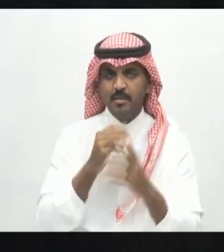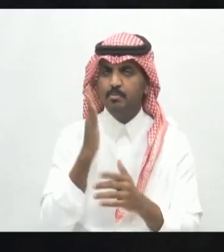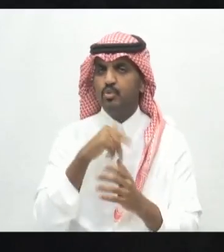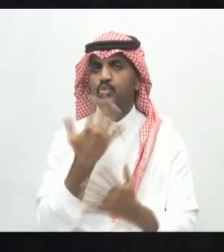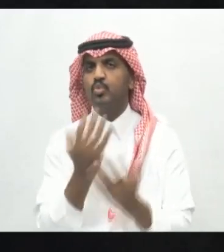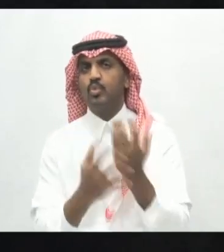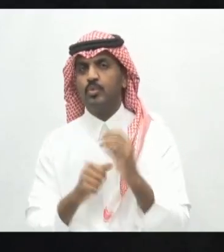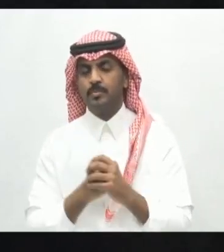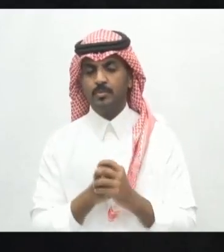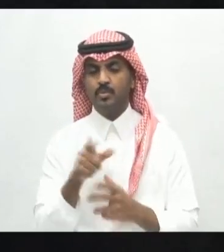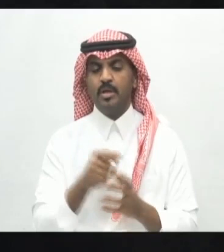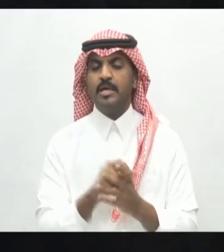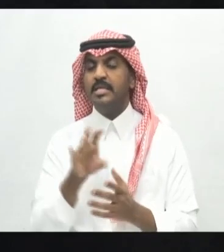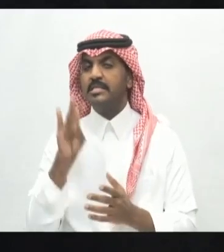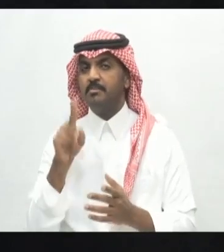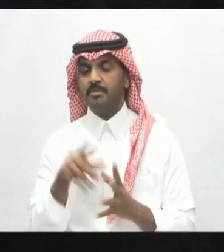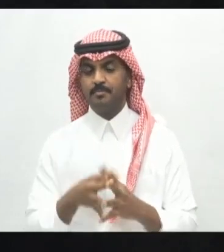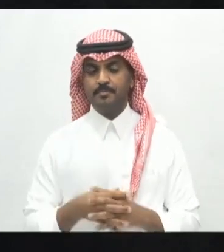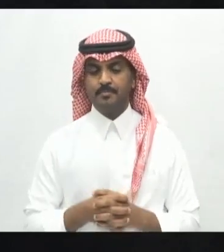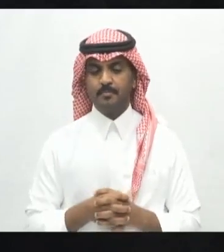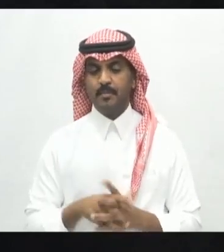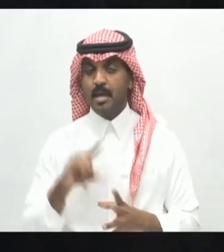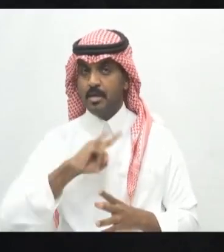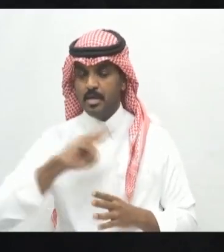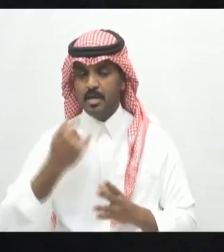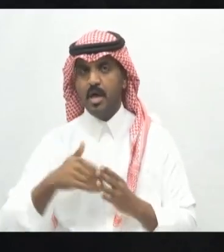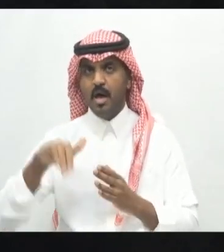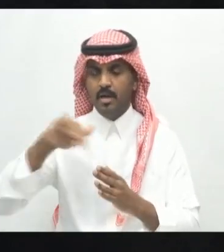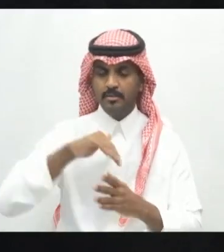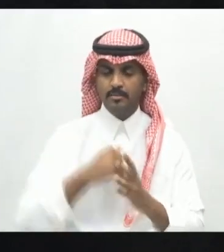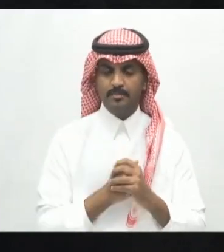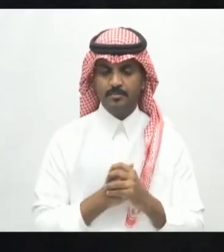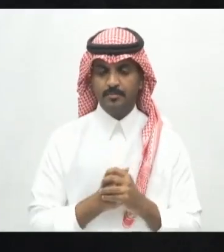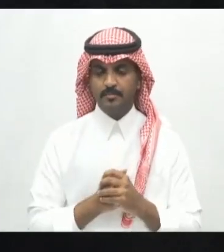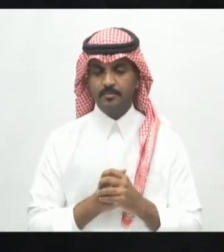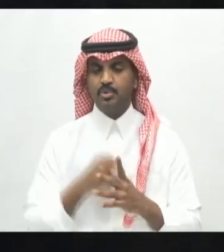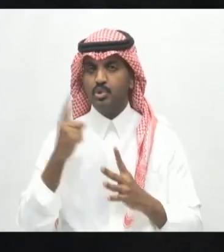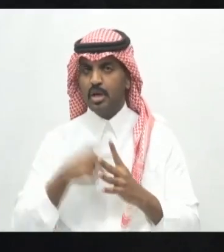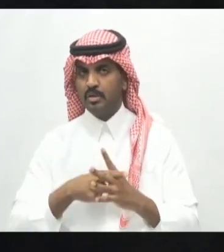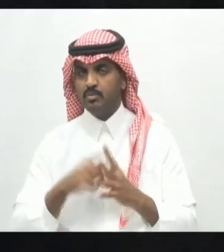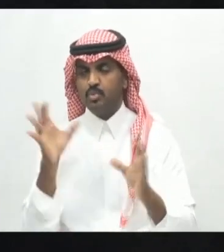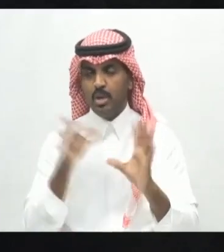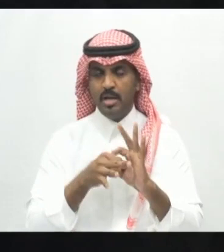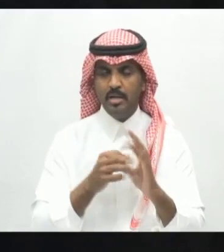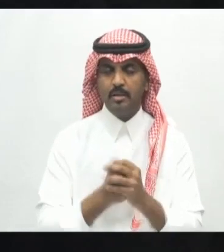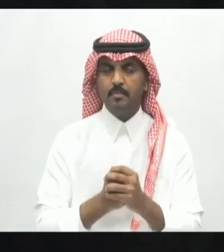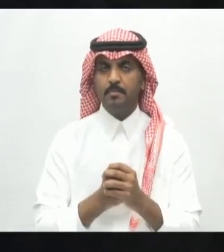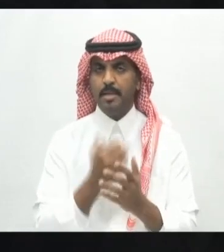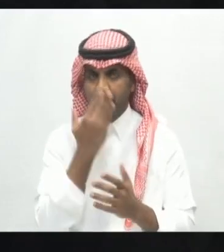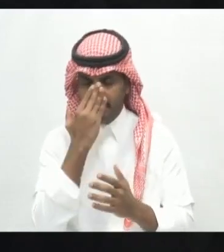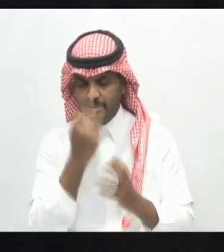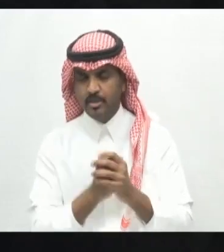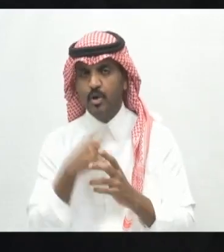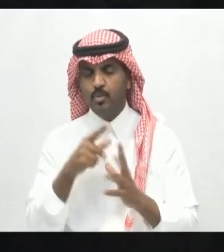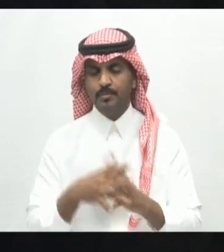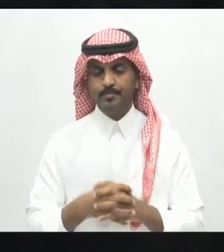بغير وضوء فهنا نستنبط من هذا ان النهي رجع الى الى شرط متعلق بالعباده اذا